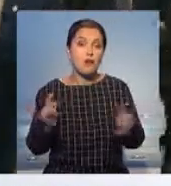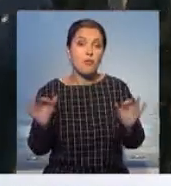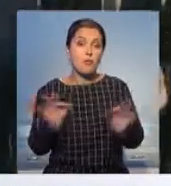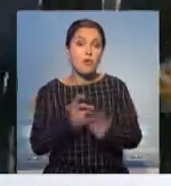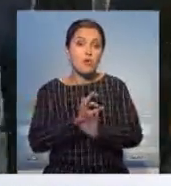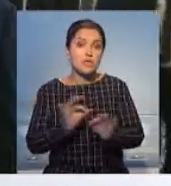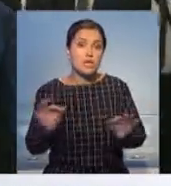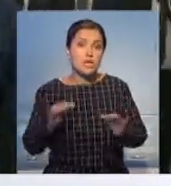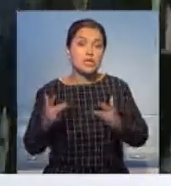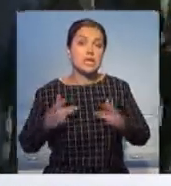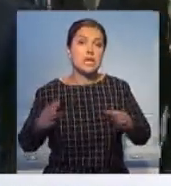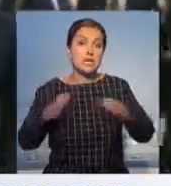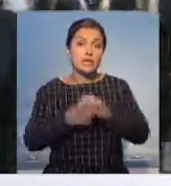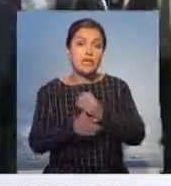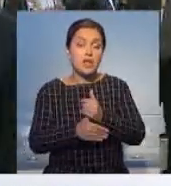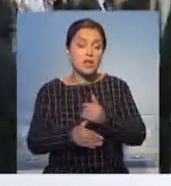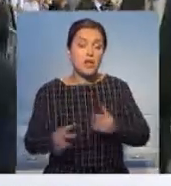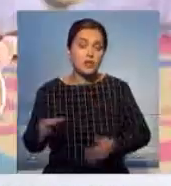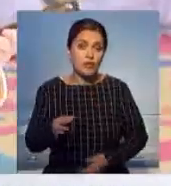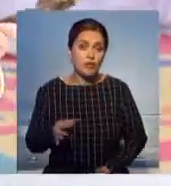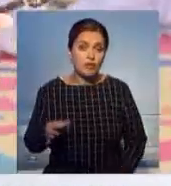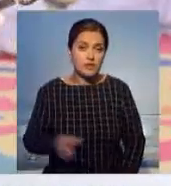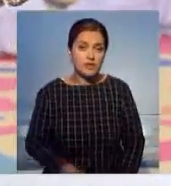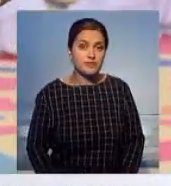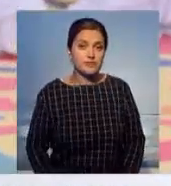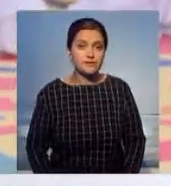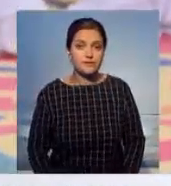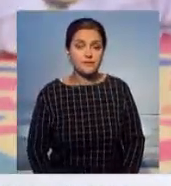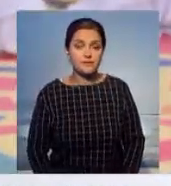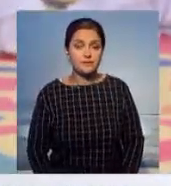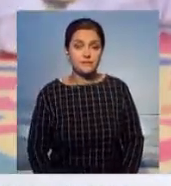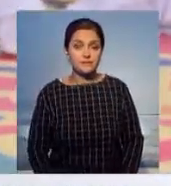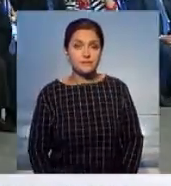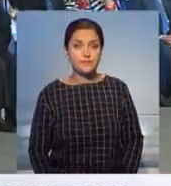организовали музыканты филармонии и концертные коллективы Атырауской области.